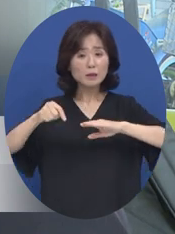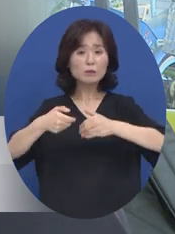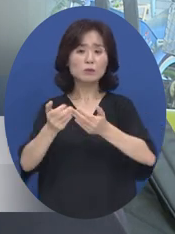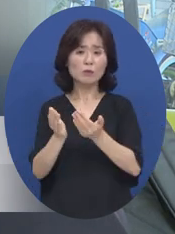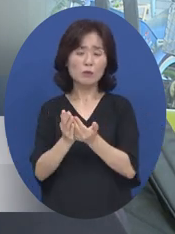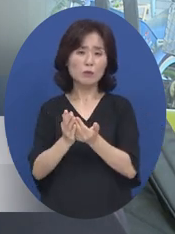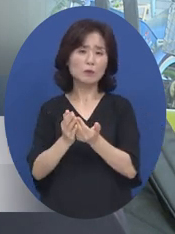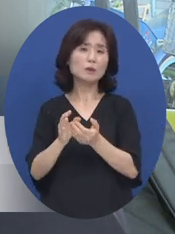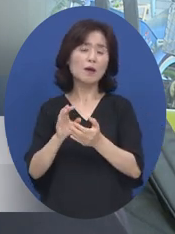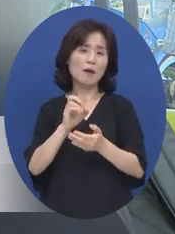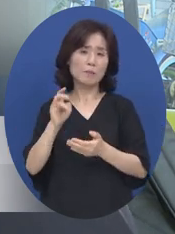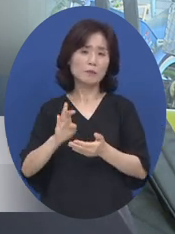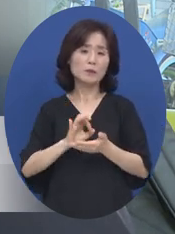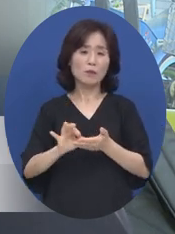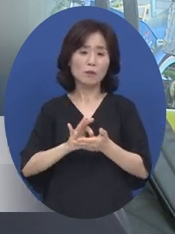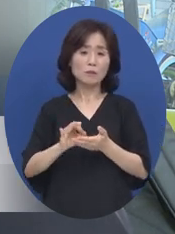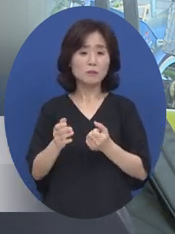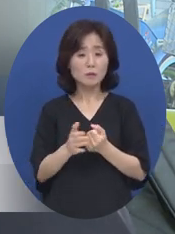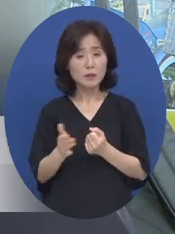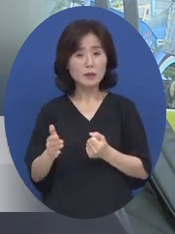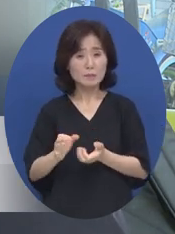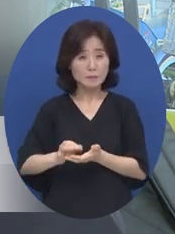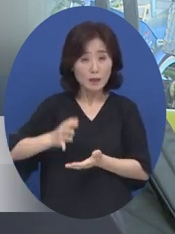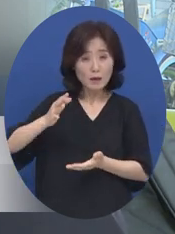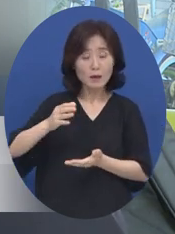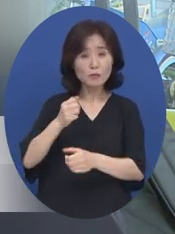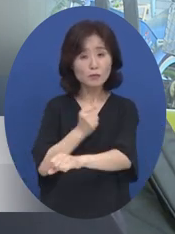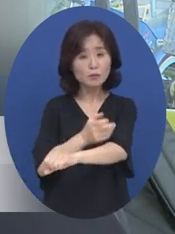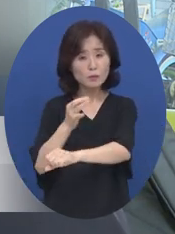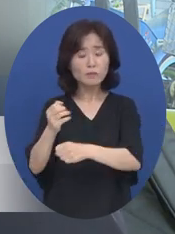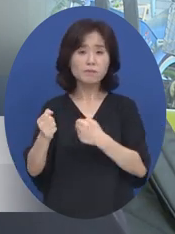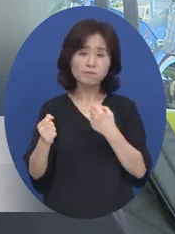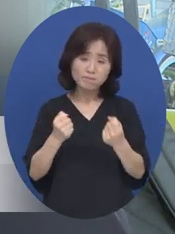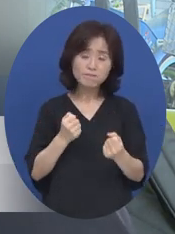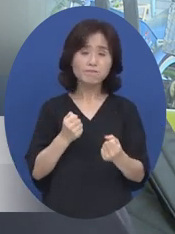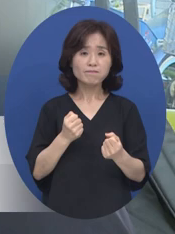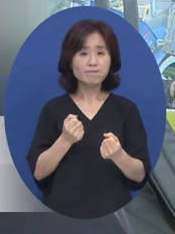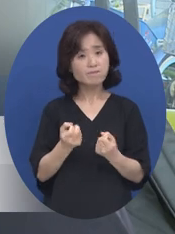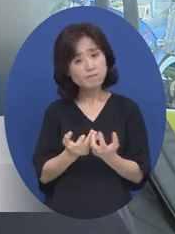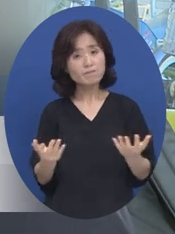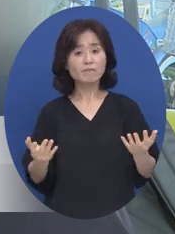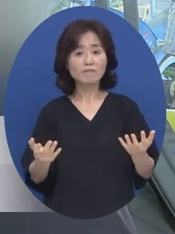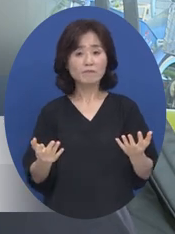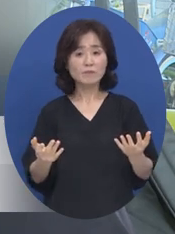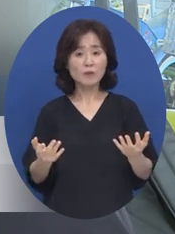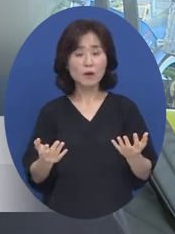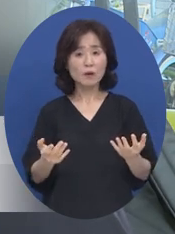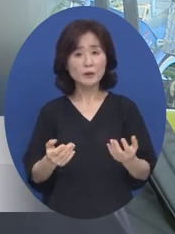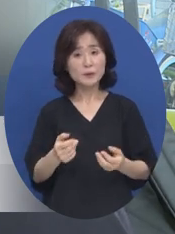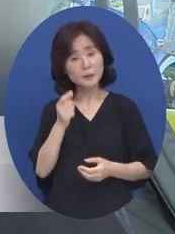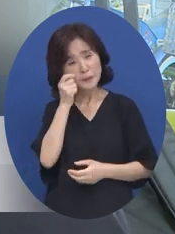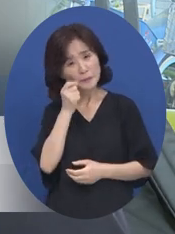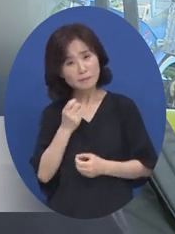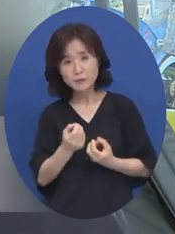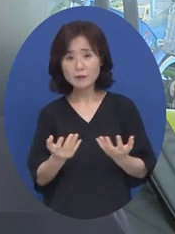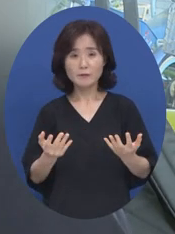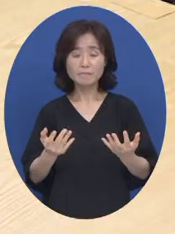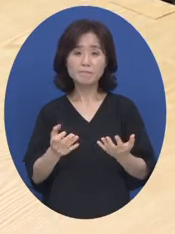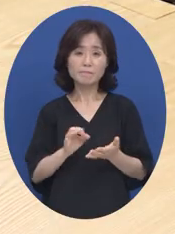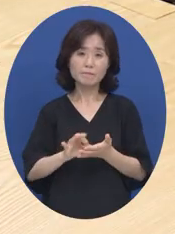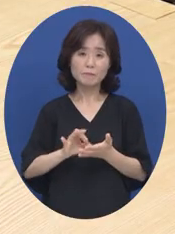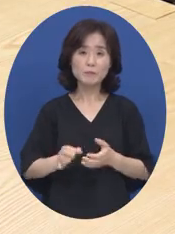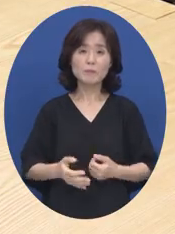때문에 사실상 이렇게 비싼 수수료를 냄에도 불구하고 울며 겨자 먹기로 할 수밖에 없는